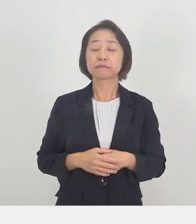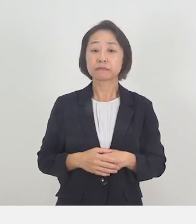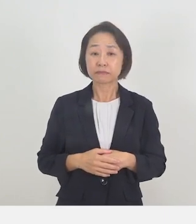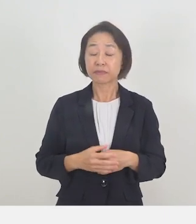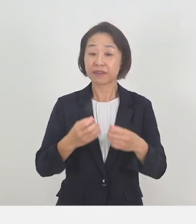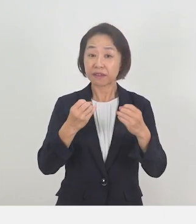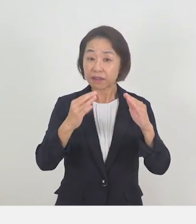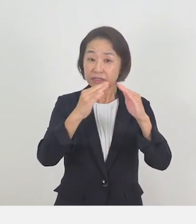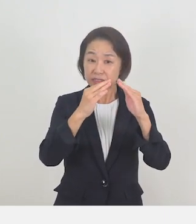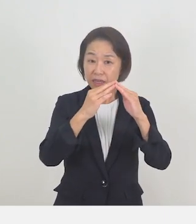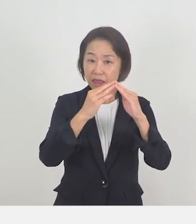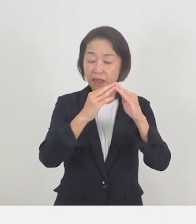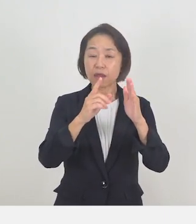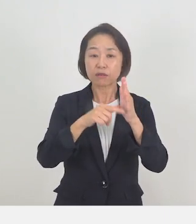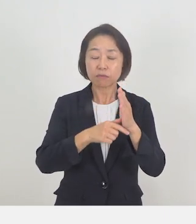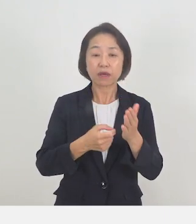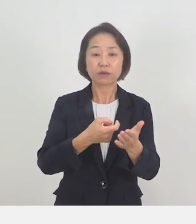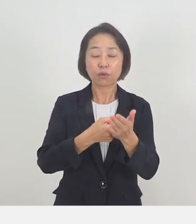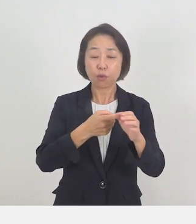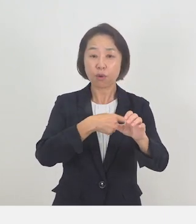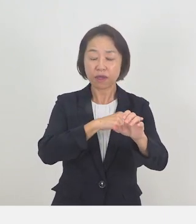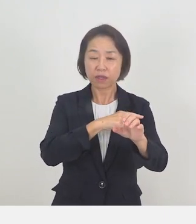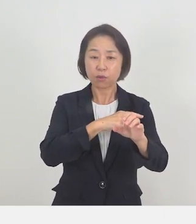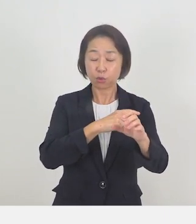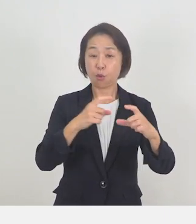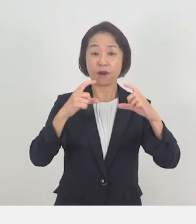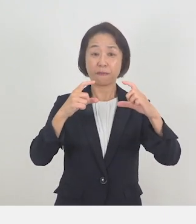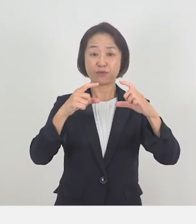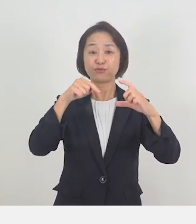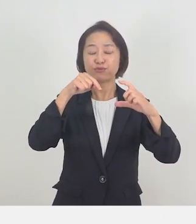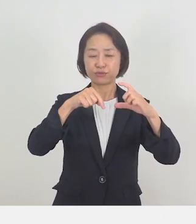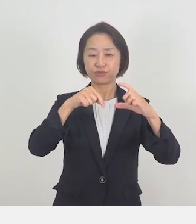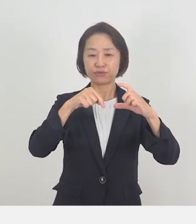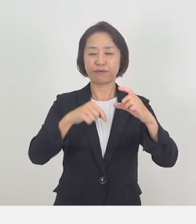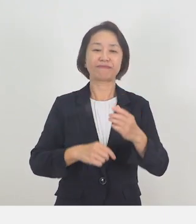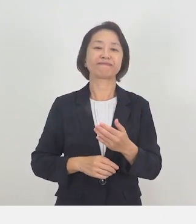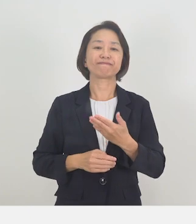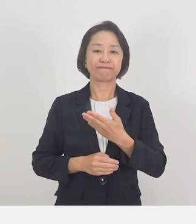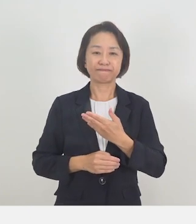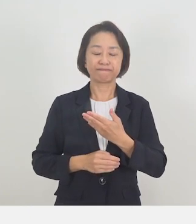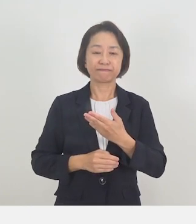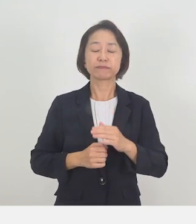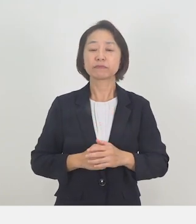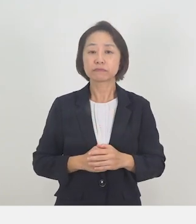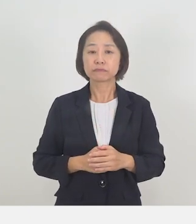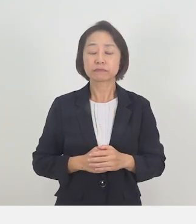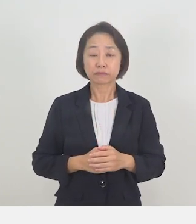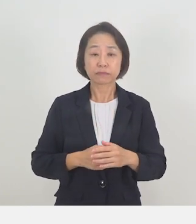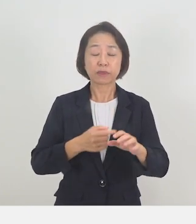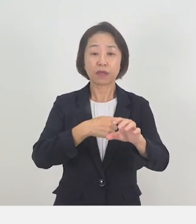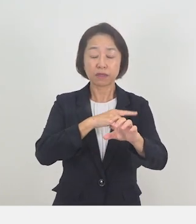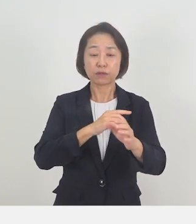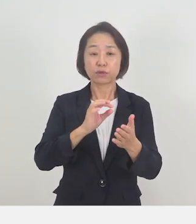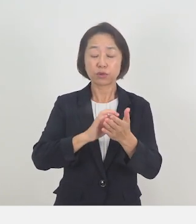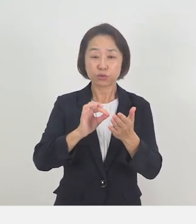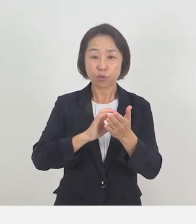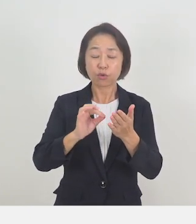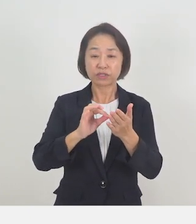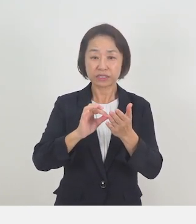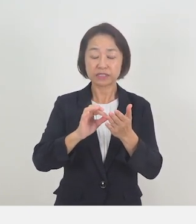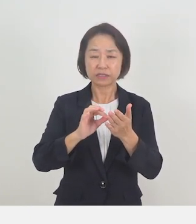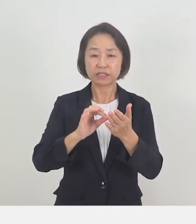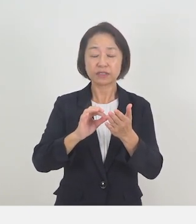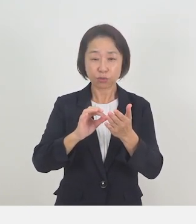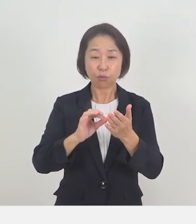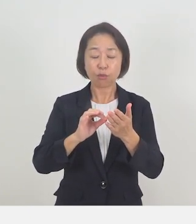新築などの場合の省エネ性能ラベルのイメージですがこのような形ですエネルギー消費性能の良足を